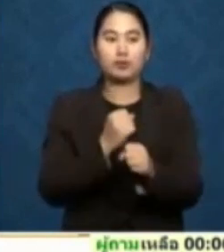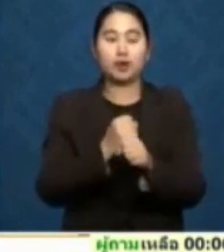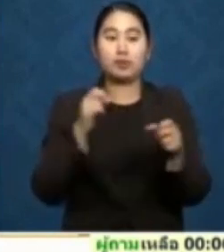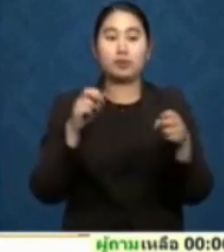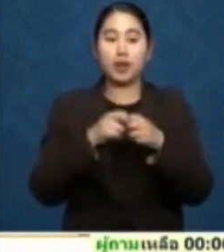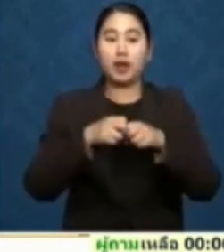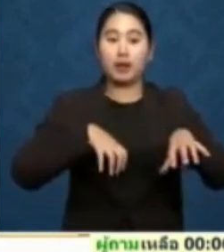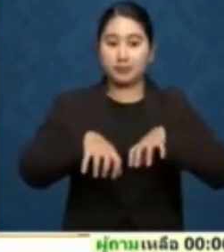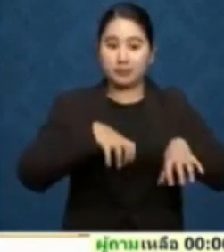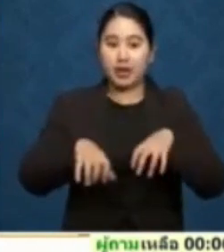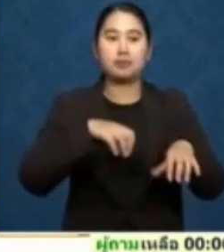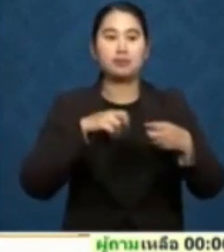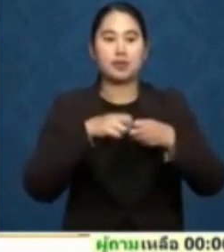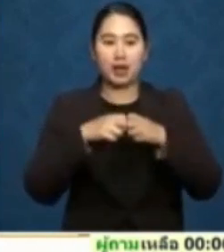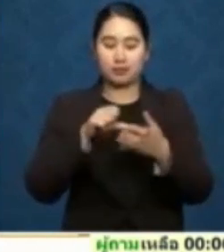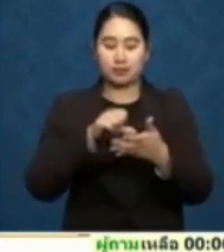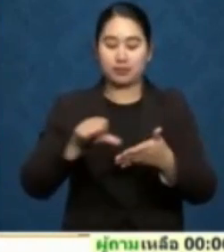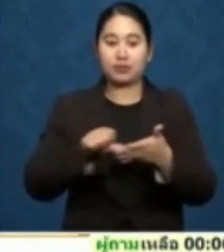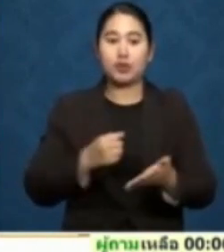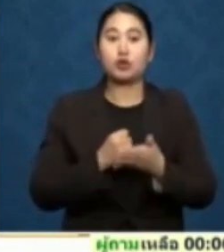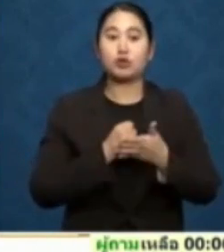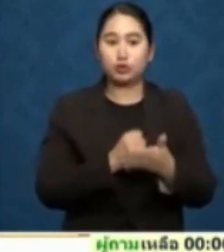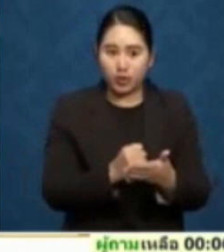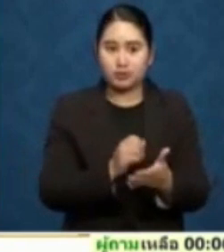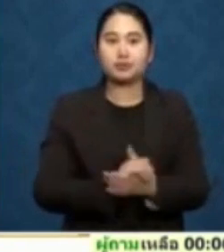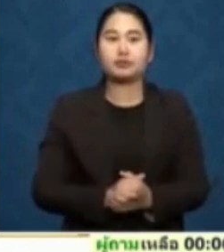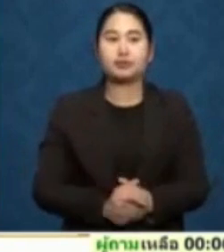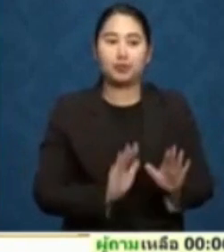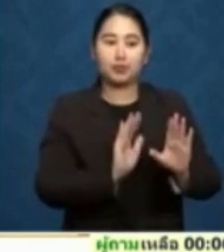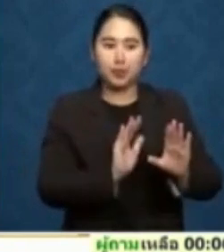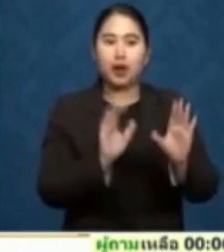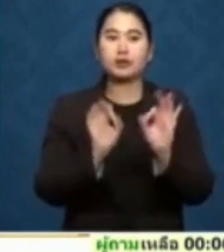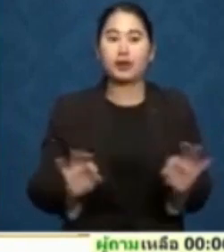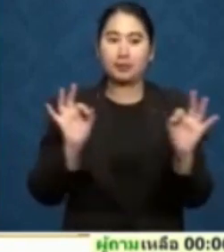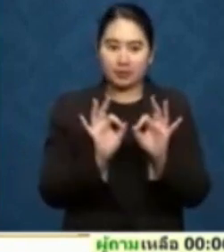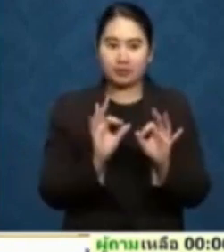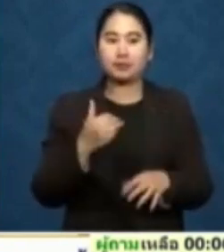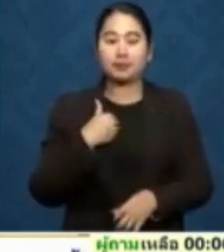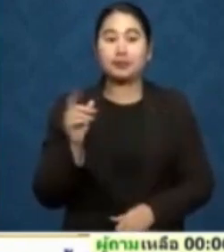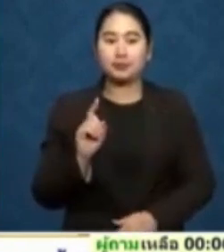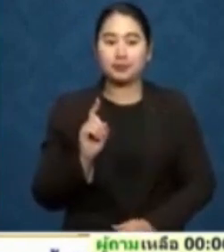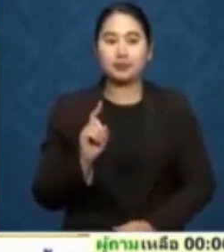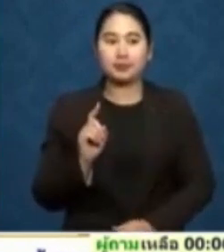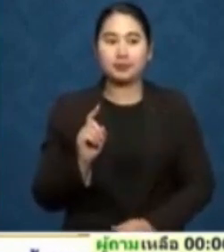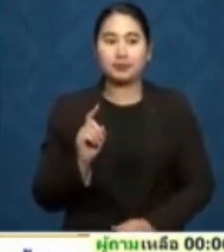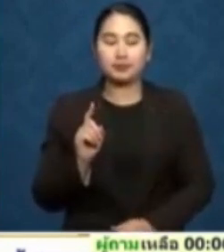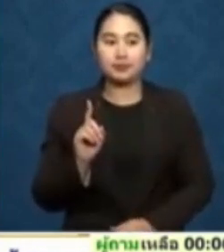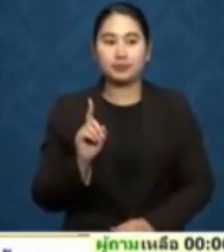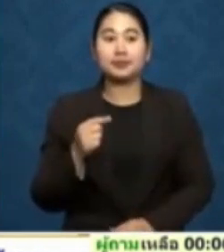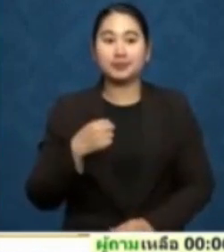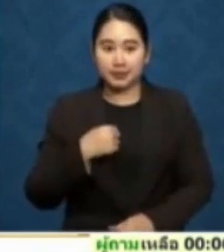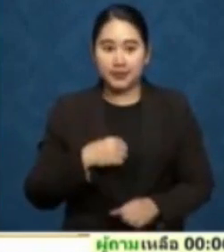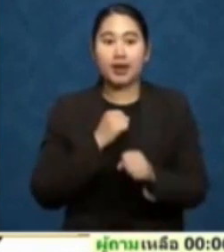กับผู้ที่มีปัญหาต่างๆแล้วก็ท่านครับผมฝากประเด็นที่สำคัญอีกประเด็นหนึ่งคือการให้เจ้าหน้าที่หน่วยงานราชการต่